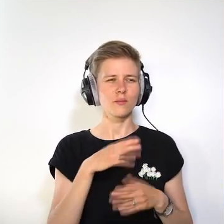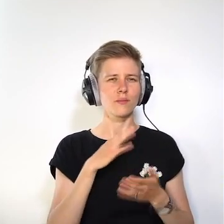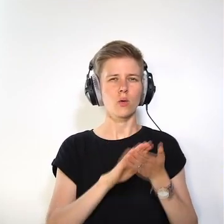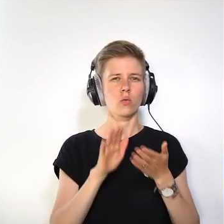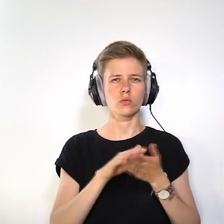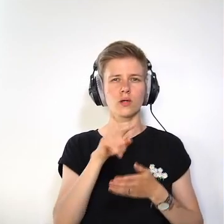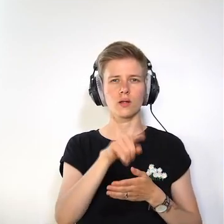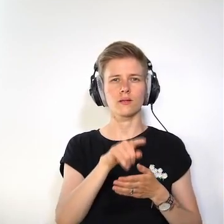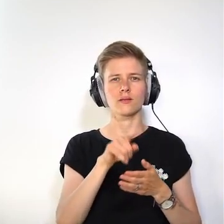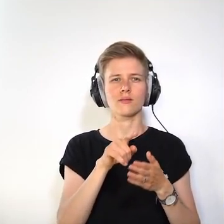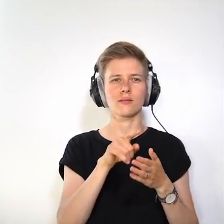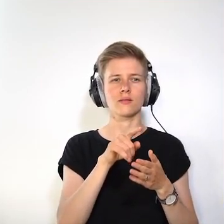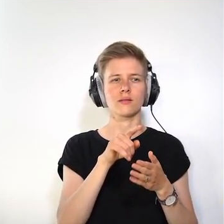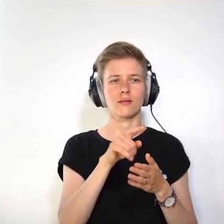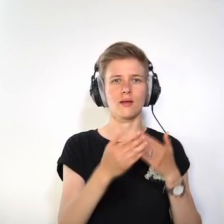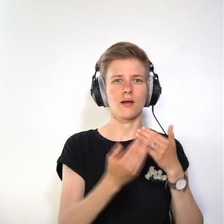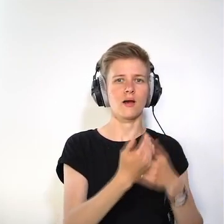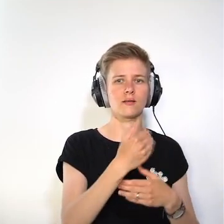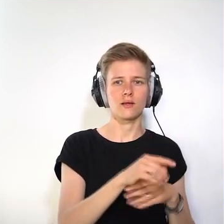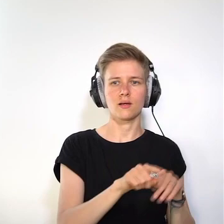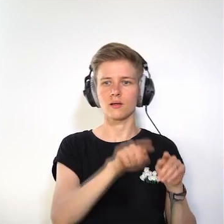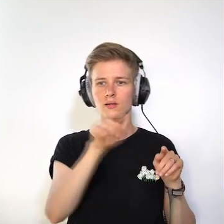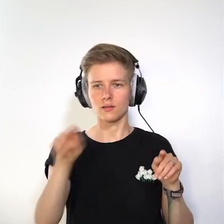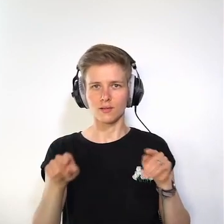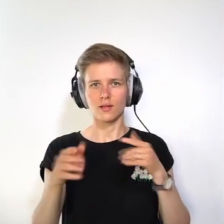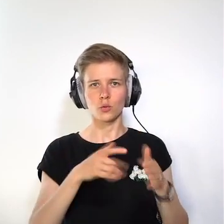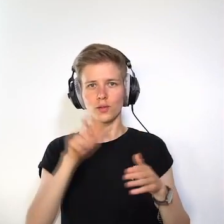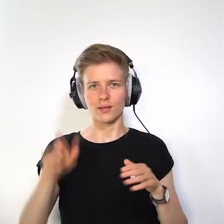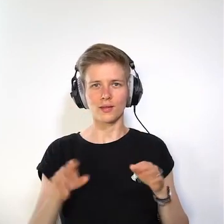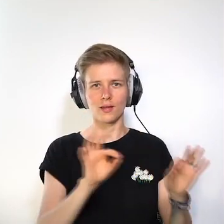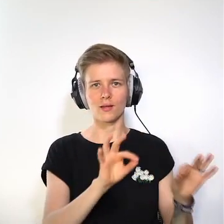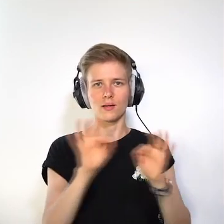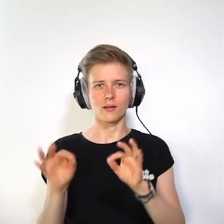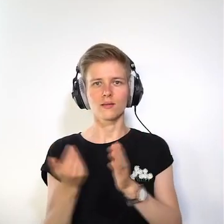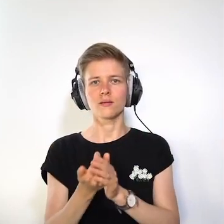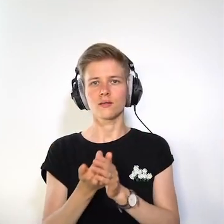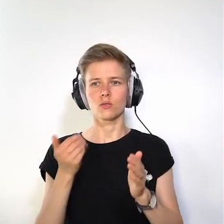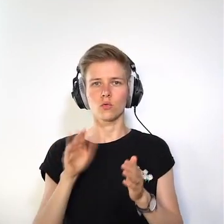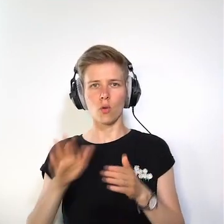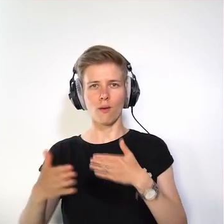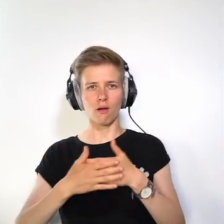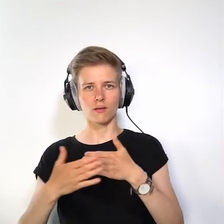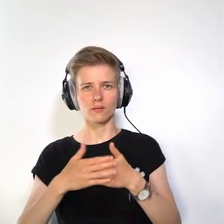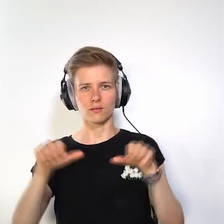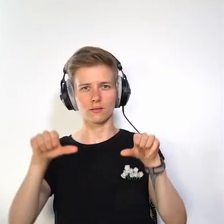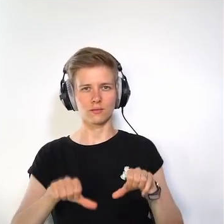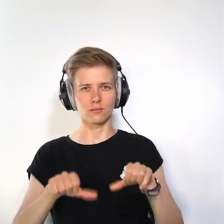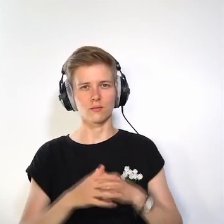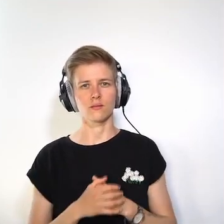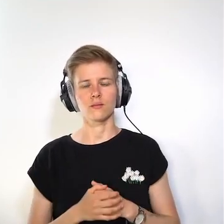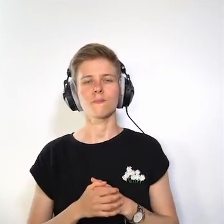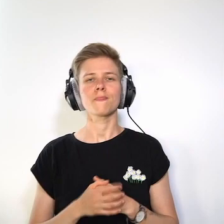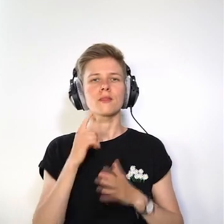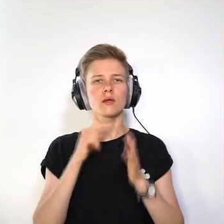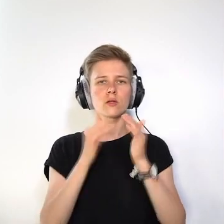asiakasta ohjata tuolle työntekijälle, koska sillä on niin voimakkaat asenteet. Eli organisaation sisällä